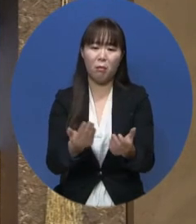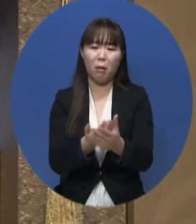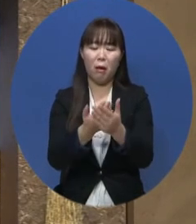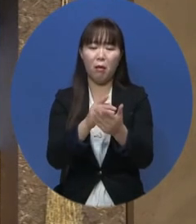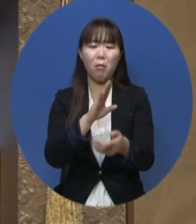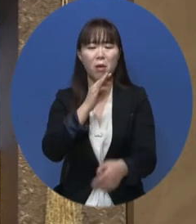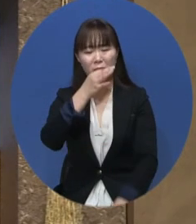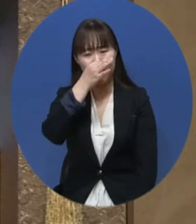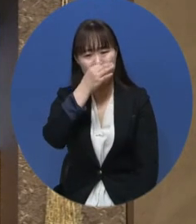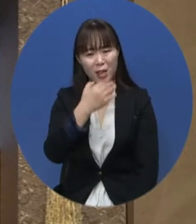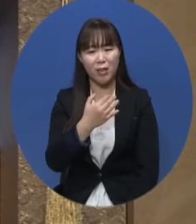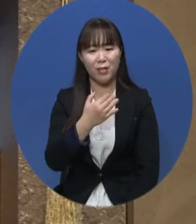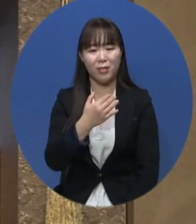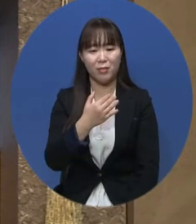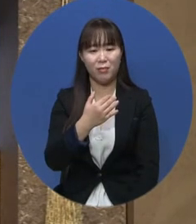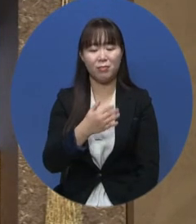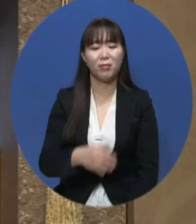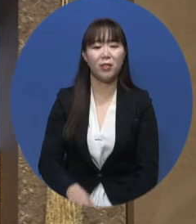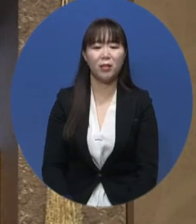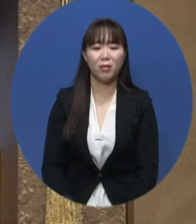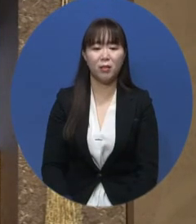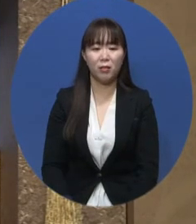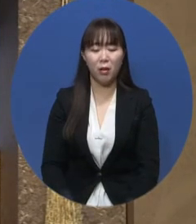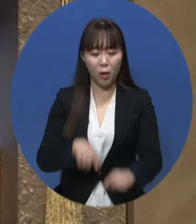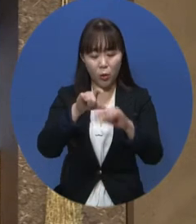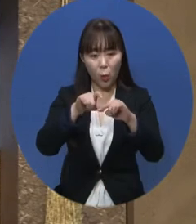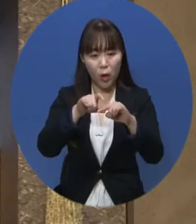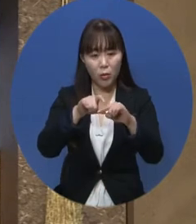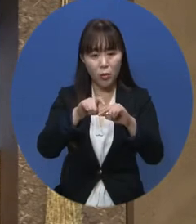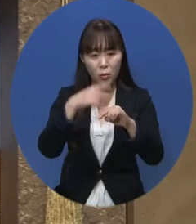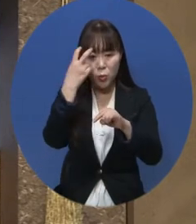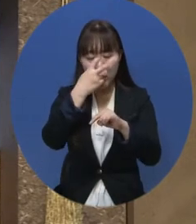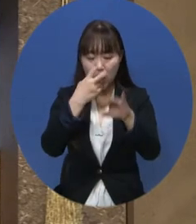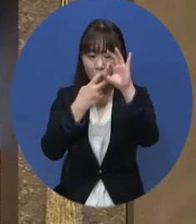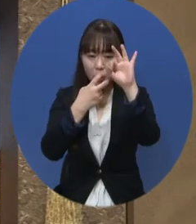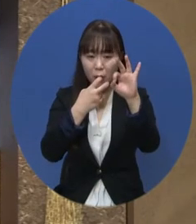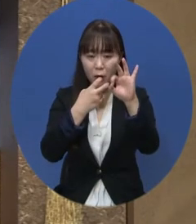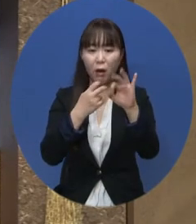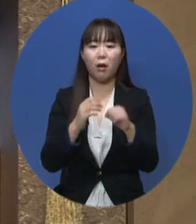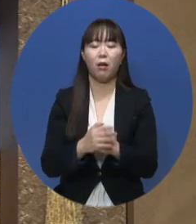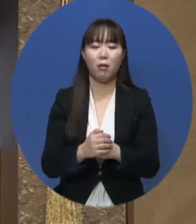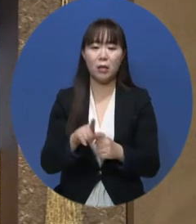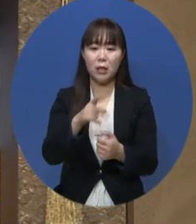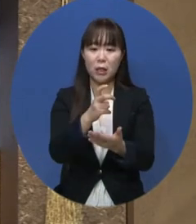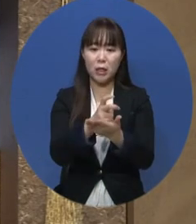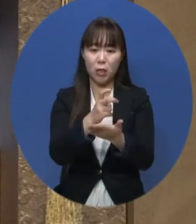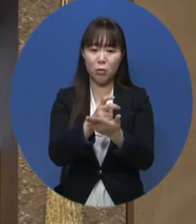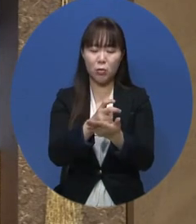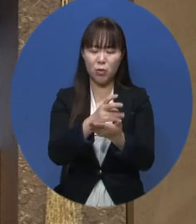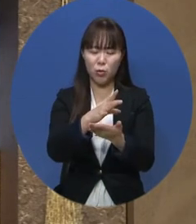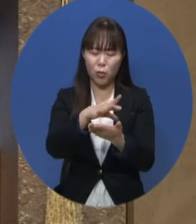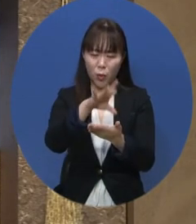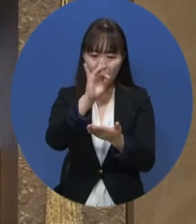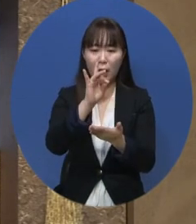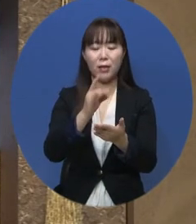향상하기는 너무 힘들었던 거죠. 그 통계적으로 지금 조사를 해보니까 이 제도